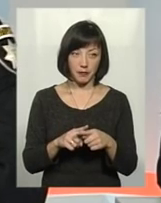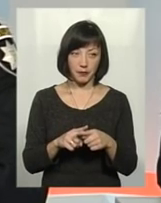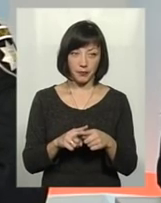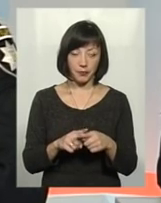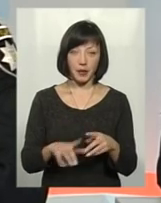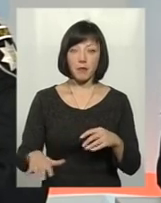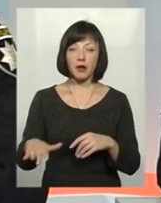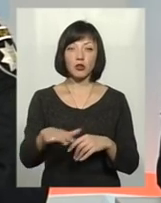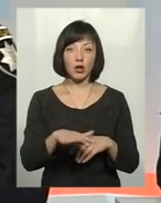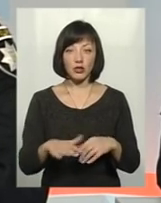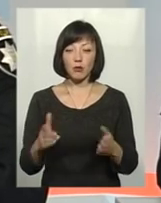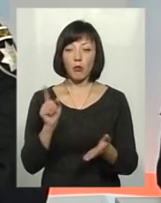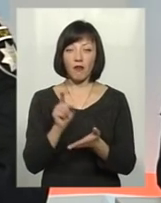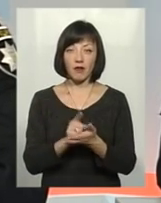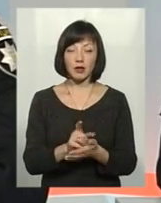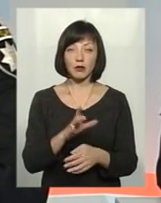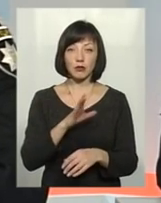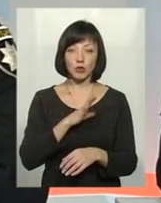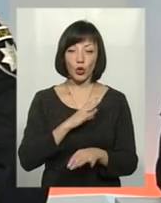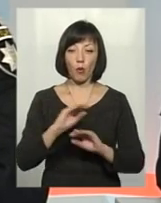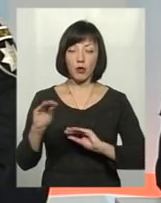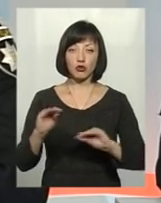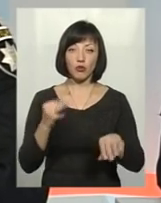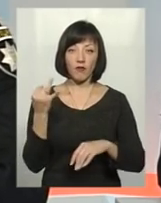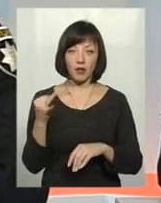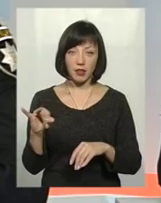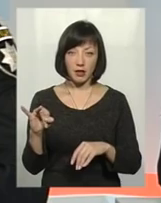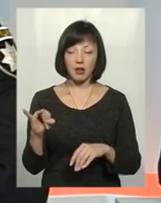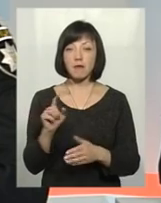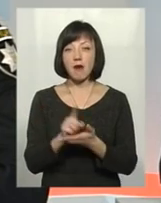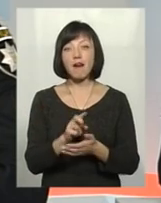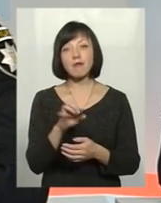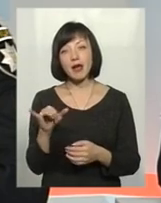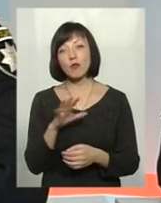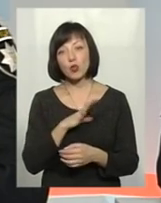той майданчик, який повинен бути облаштований.